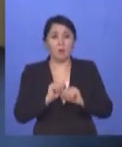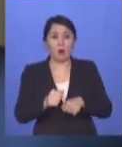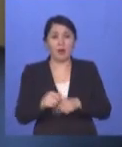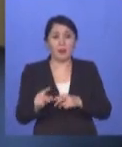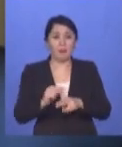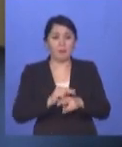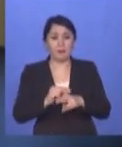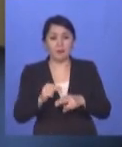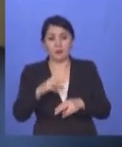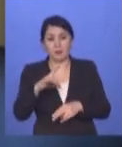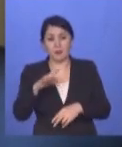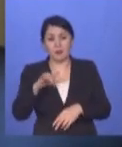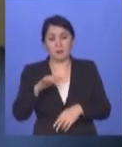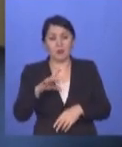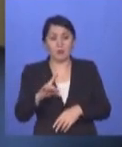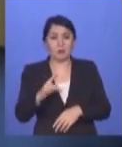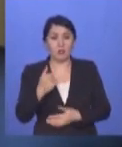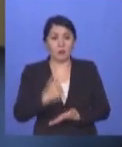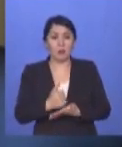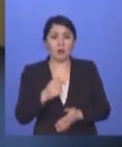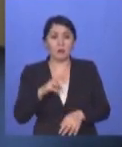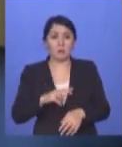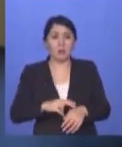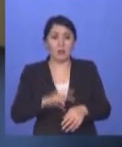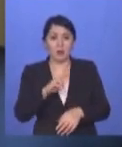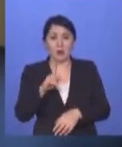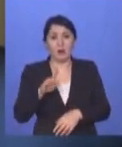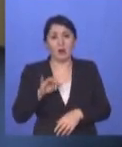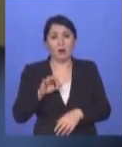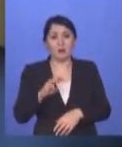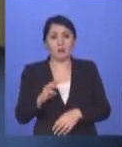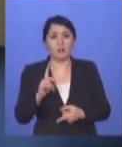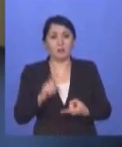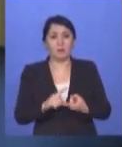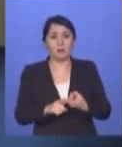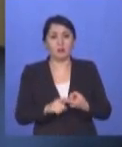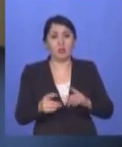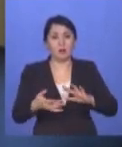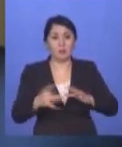Акушер, білім меңгерушісі және бас дәрігердің орынбасарымен тікелей байланыса алатын сайт-чаты бар.